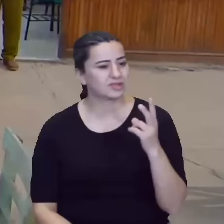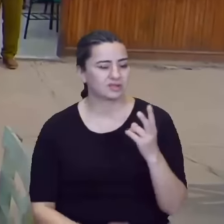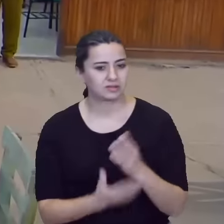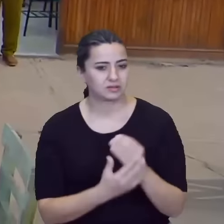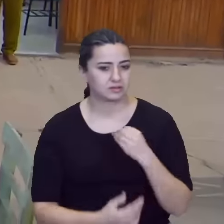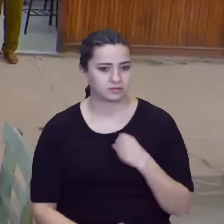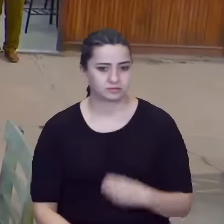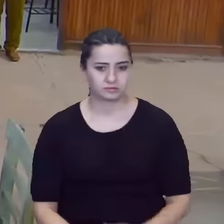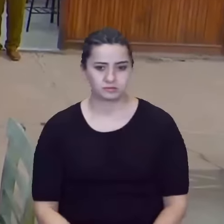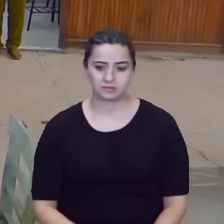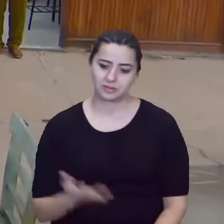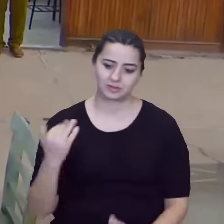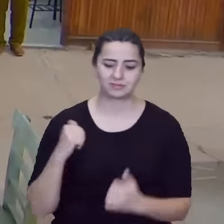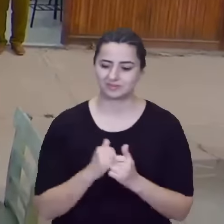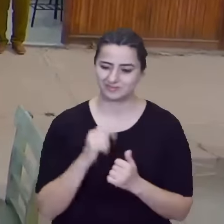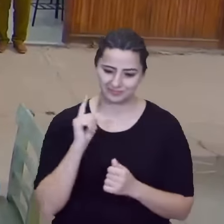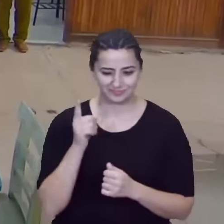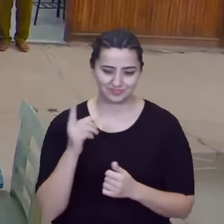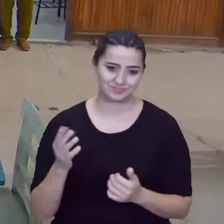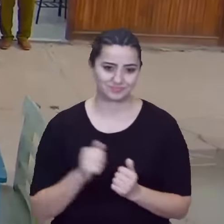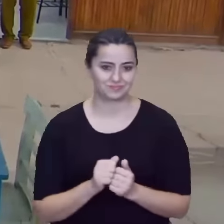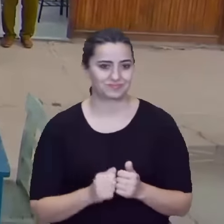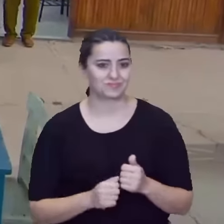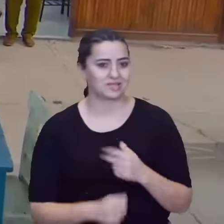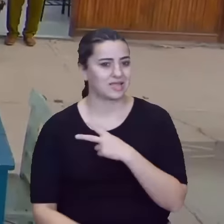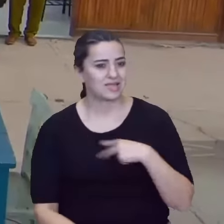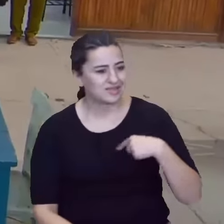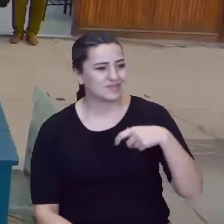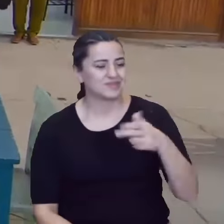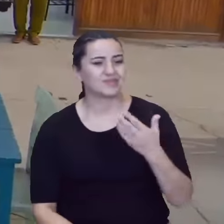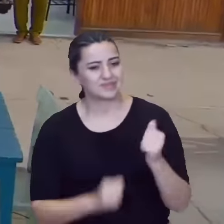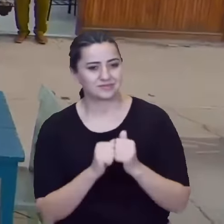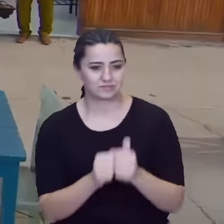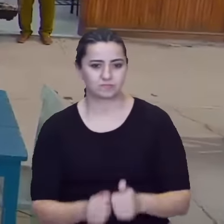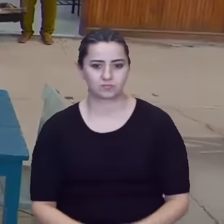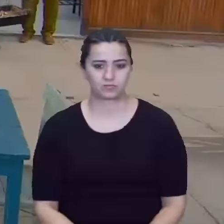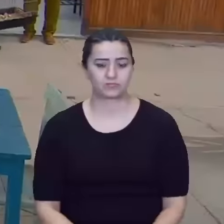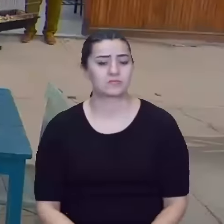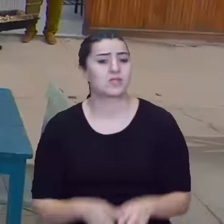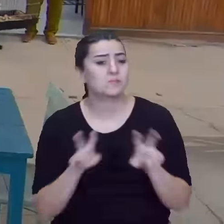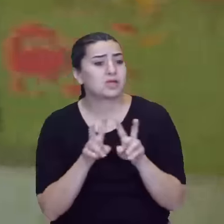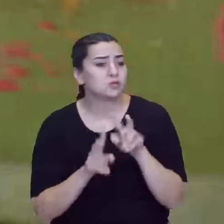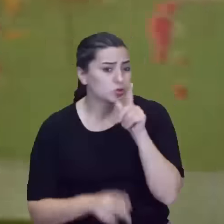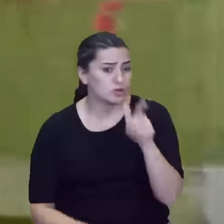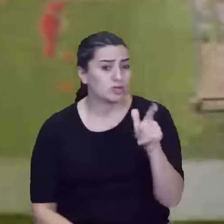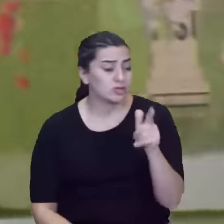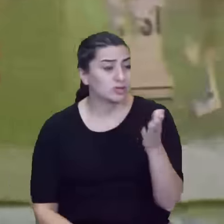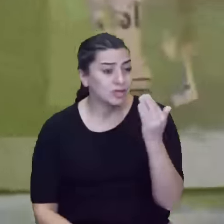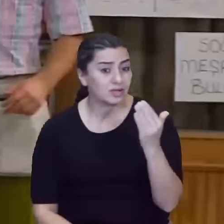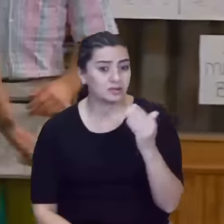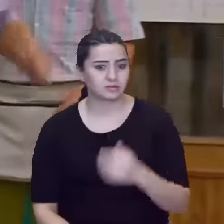ya. Niye peşime takıldığın belli oldu. Gel hadi. Hadi be, caddeye yürütme işte. Gidiyorlar. Mesut! Mesut! Gel,